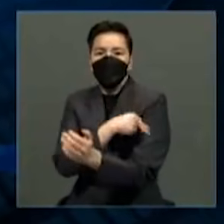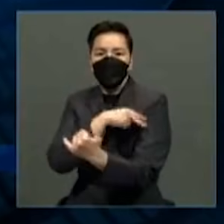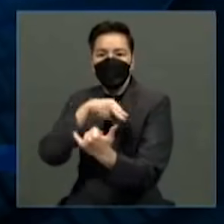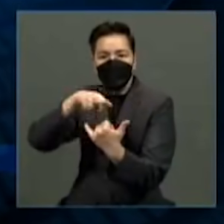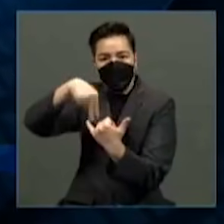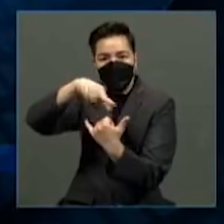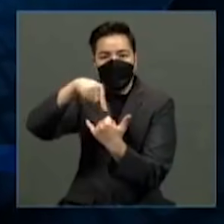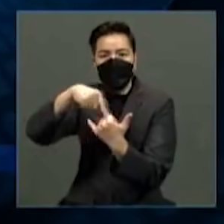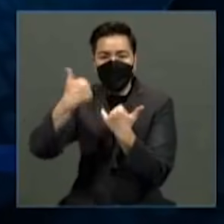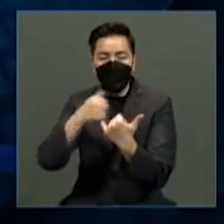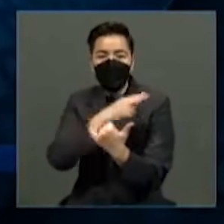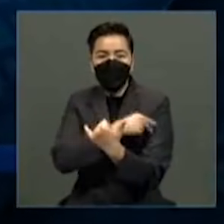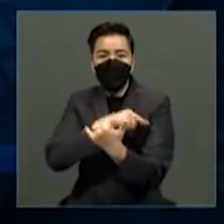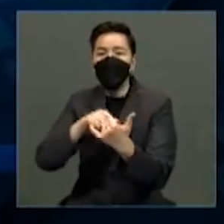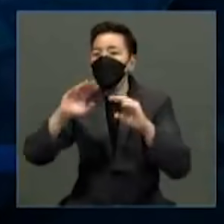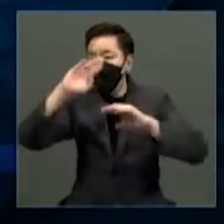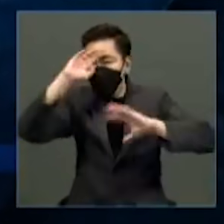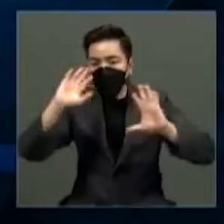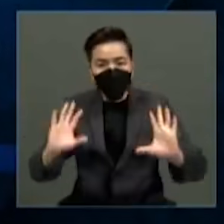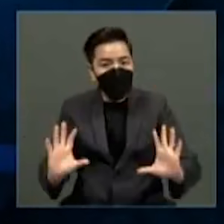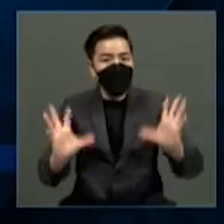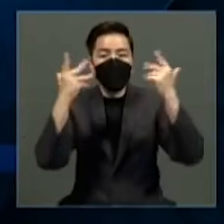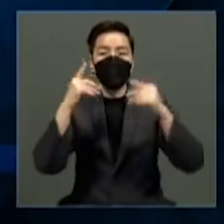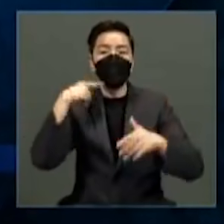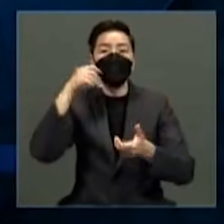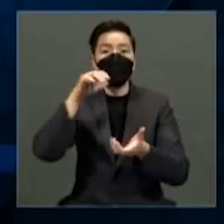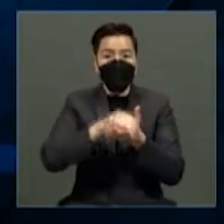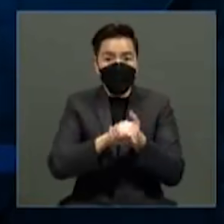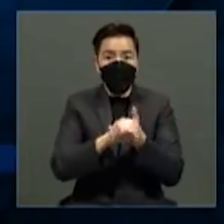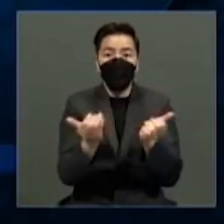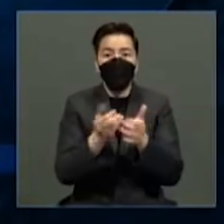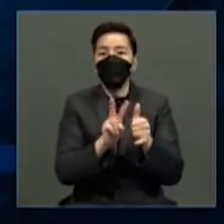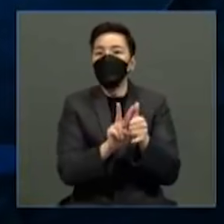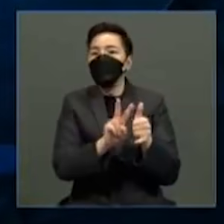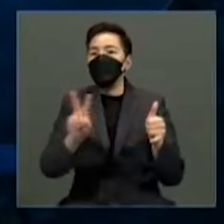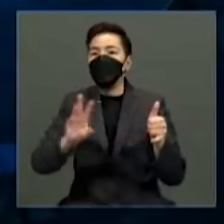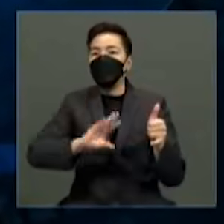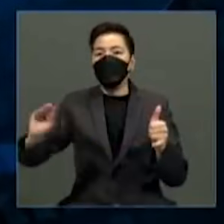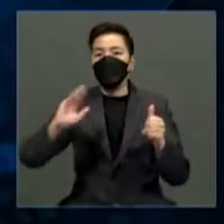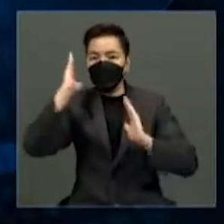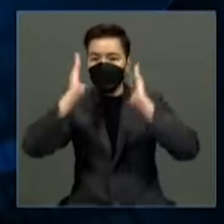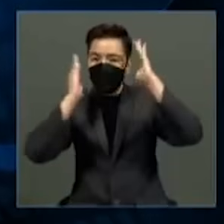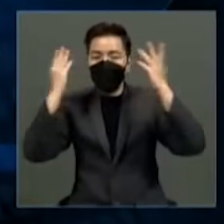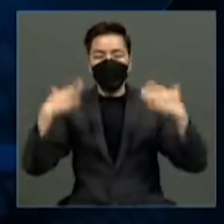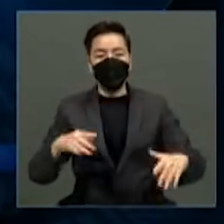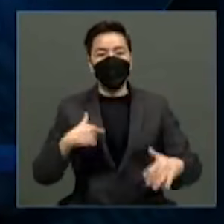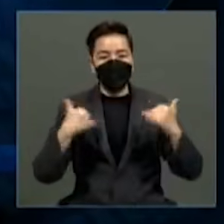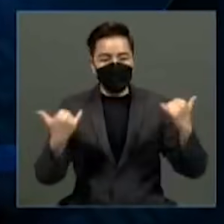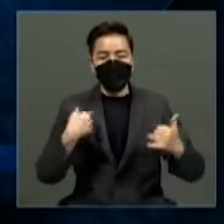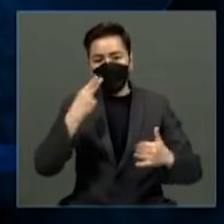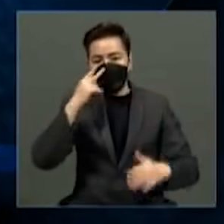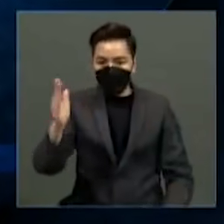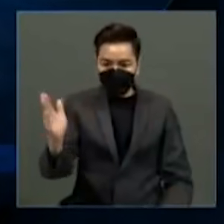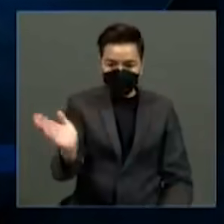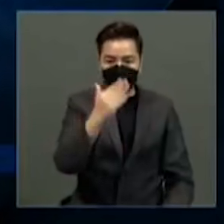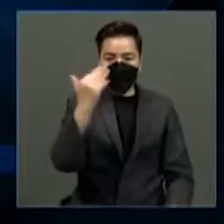พยาบาลขณะนี้หายดีแล้วนะครับส่วนภรรยากับลูกเนี่ยได้เดินทางกลับไปมาเลเซียแล้วเมื่อพบกรณีดังกล่าวนะครับขออนุญาตรูปต่อไ